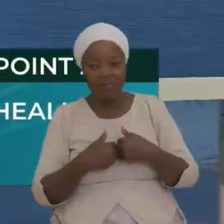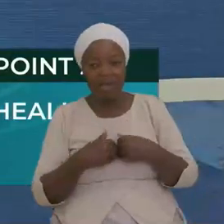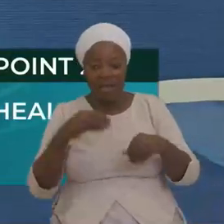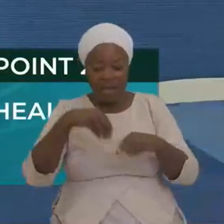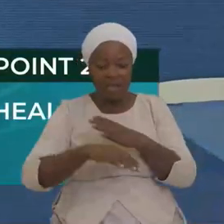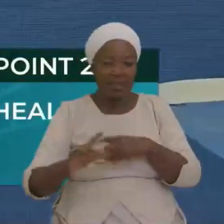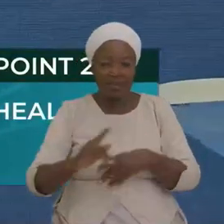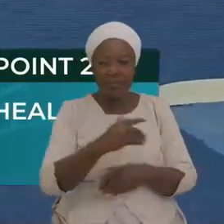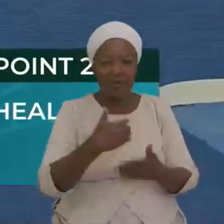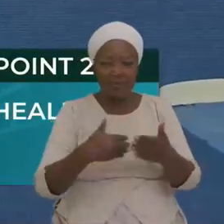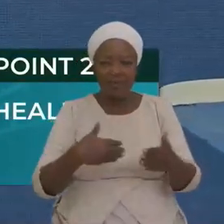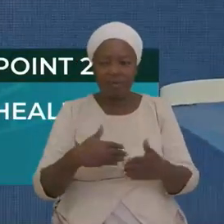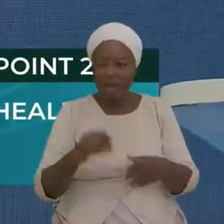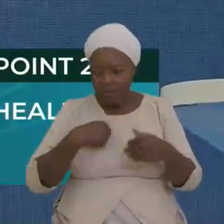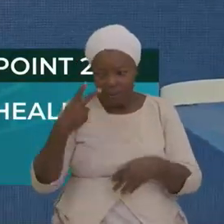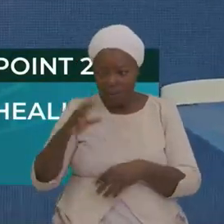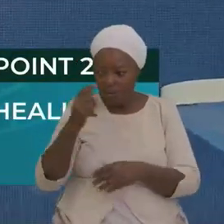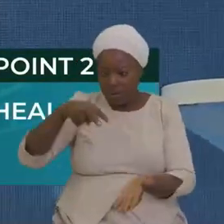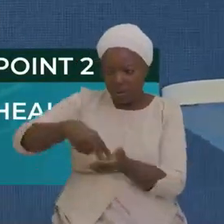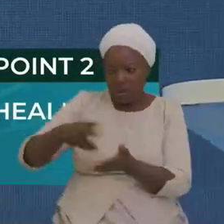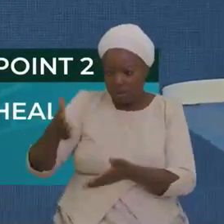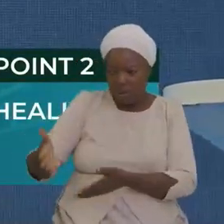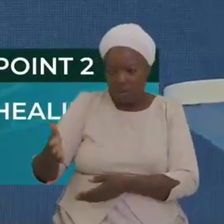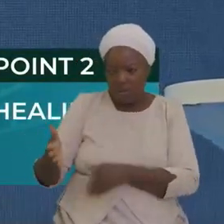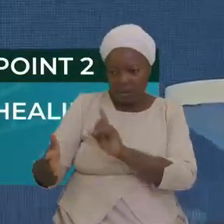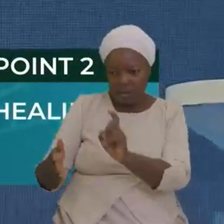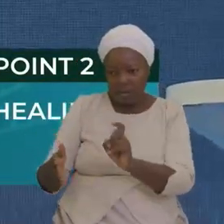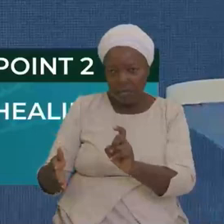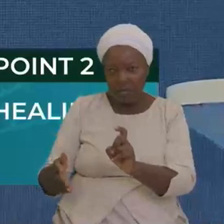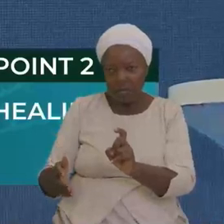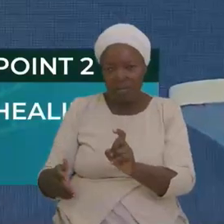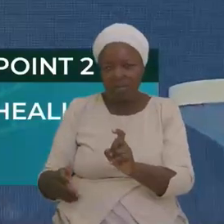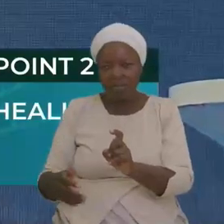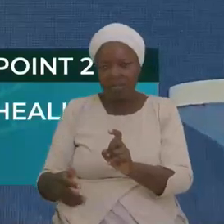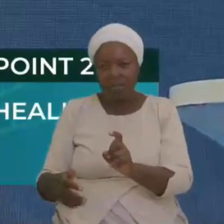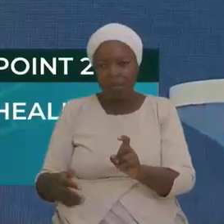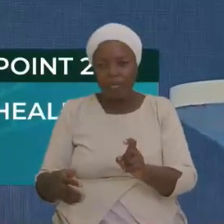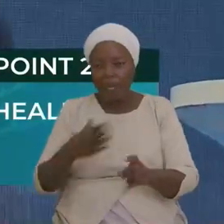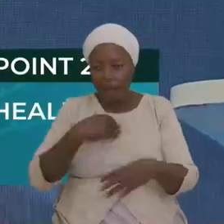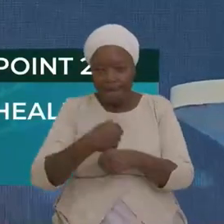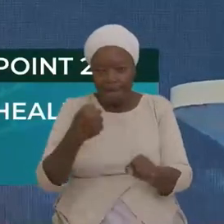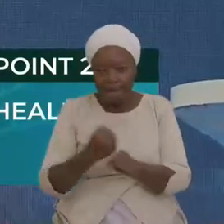si tu as pris l'avion une fois et tu es assis là-bas,